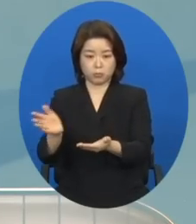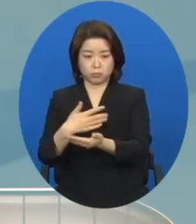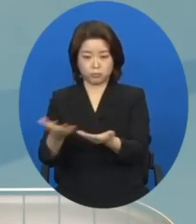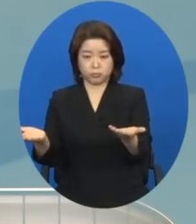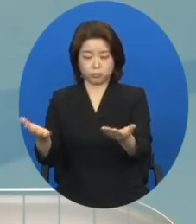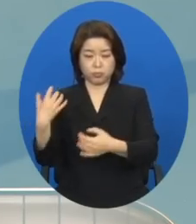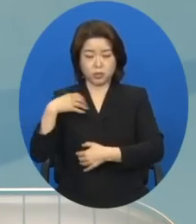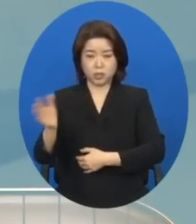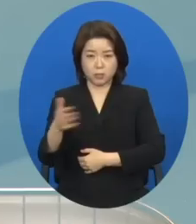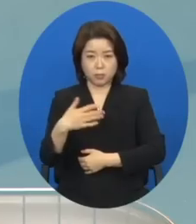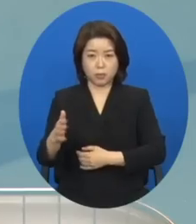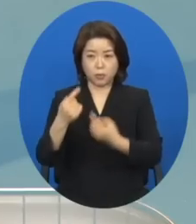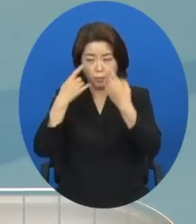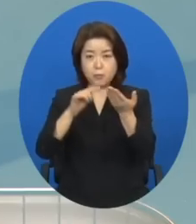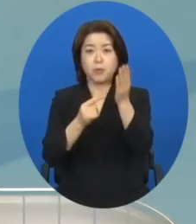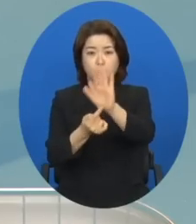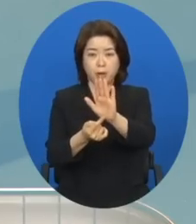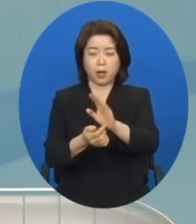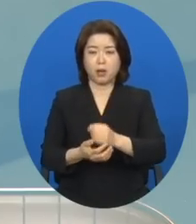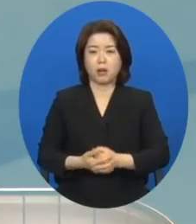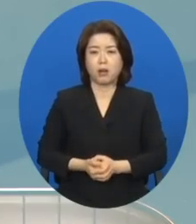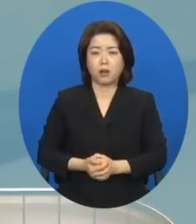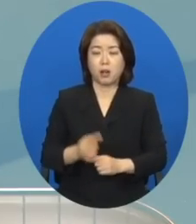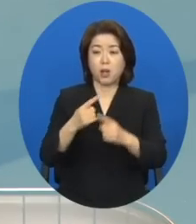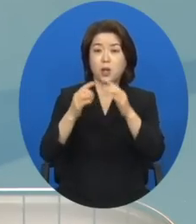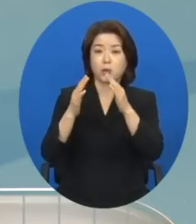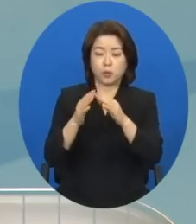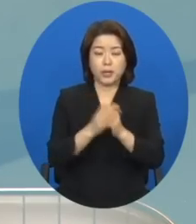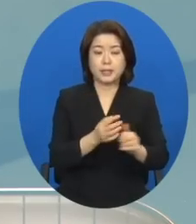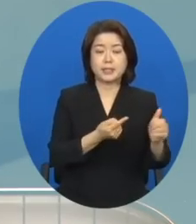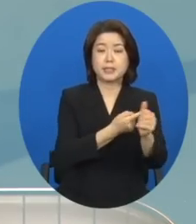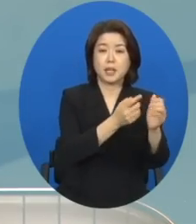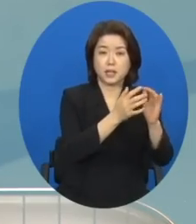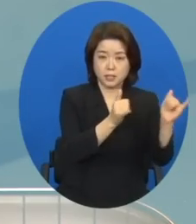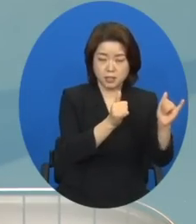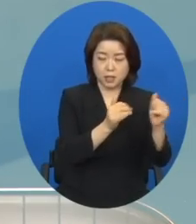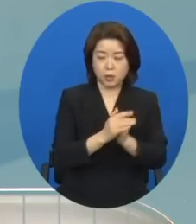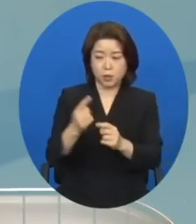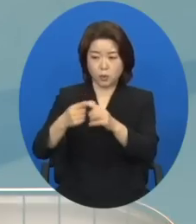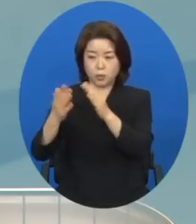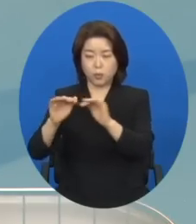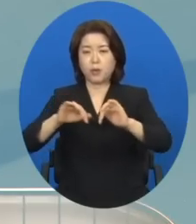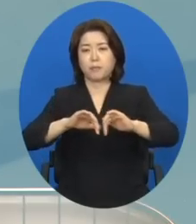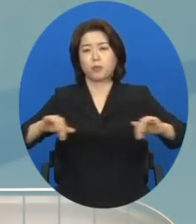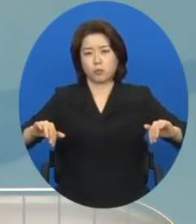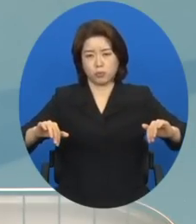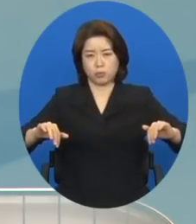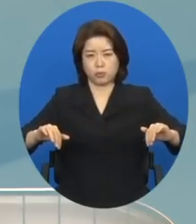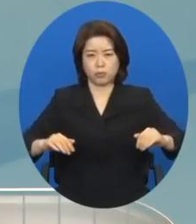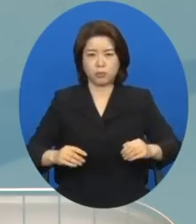분명히 했습니다. 그러니까 교회는 살인자와 교회를 구분한 거예요.